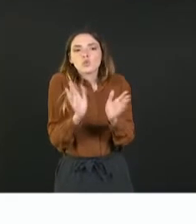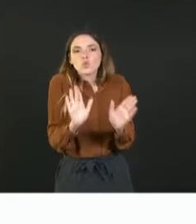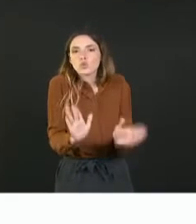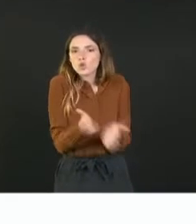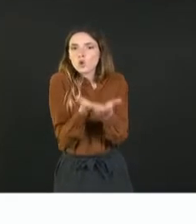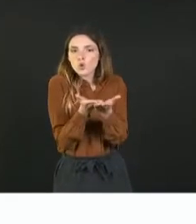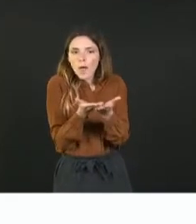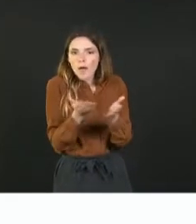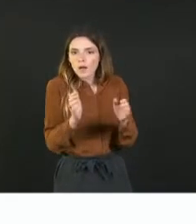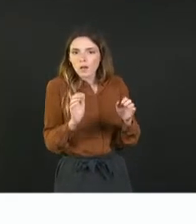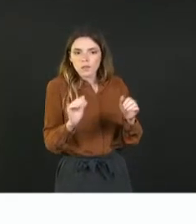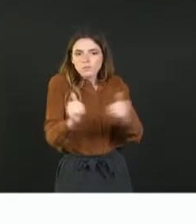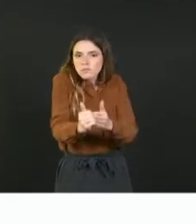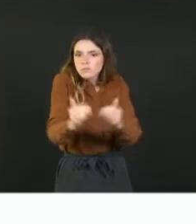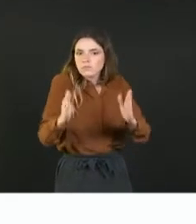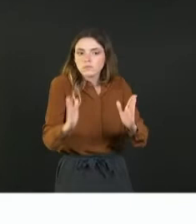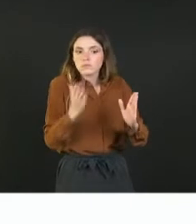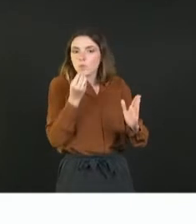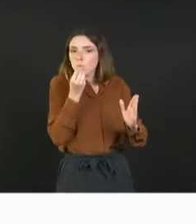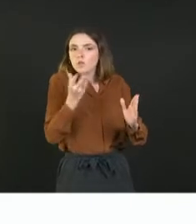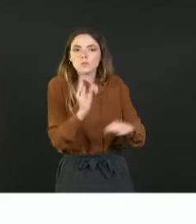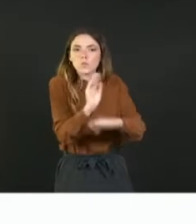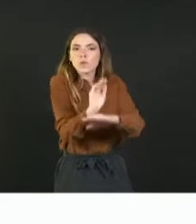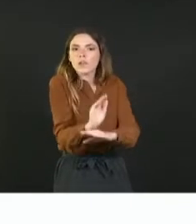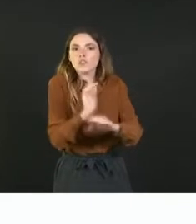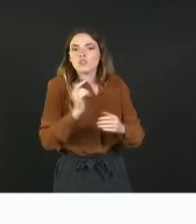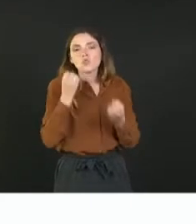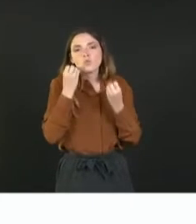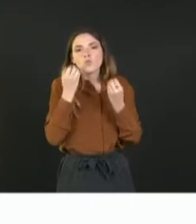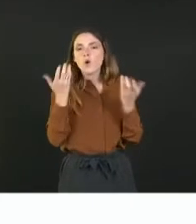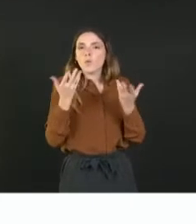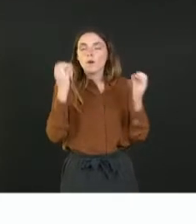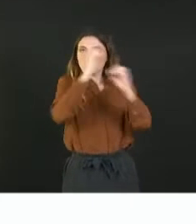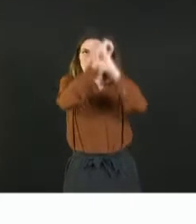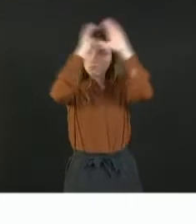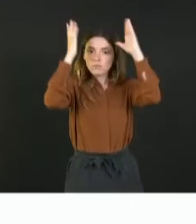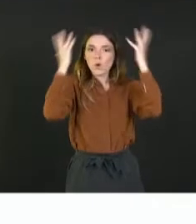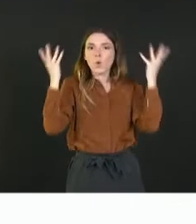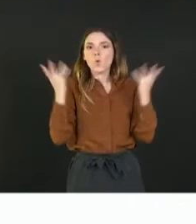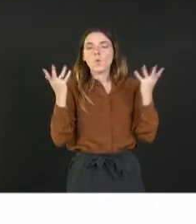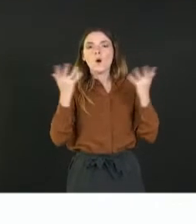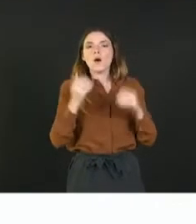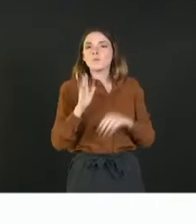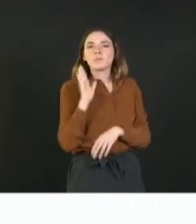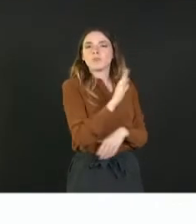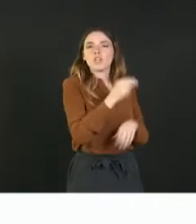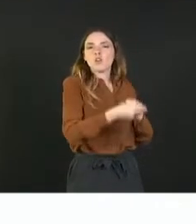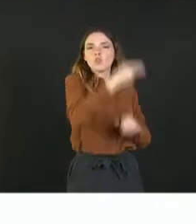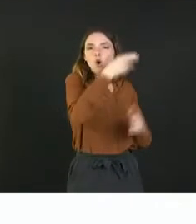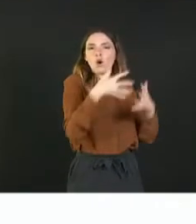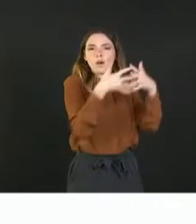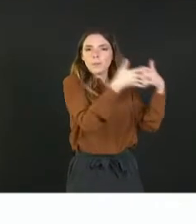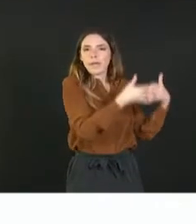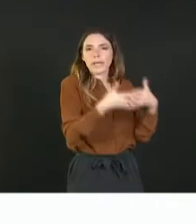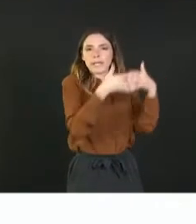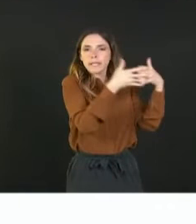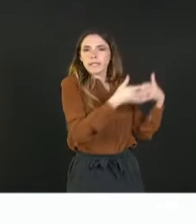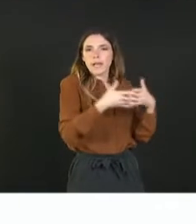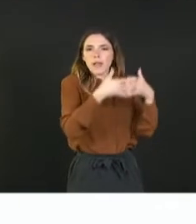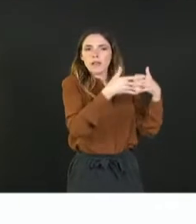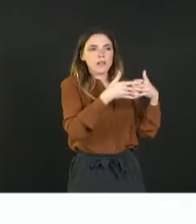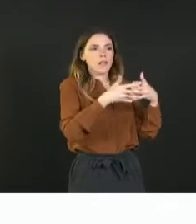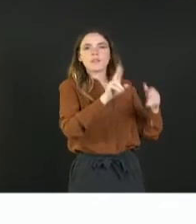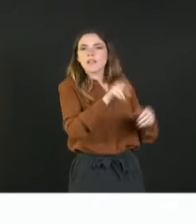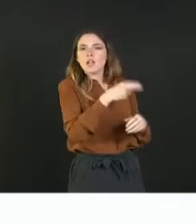urbains? Parce que lorsque l'on parle de nature sanctuaire, on a un peu l'image notamment nord-américaine, hein, historique, de cette wild